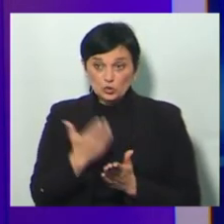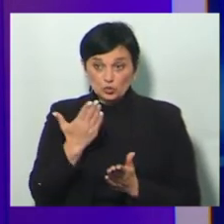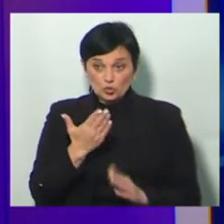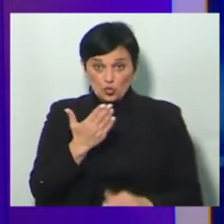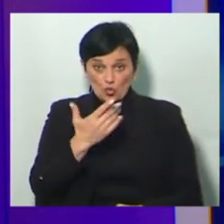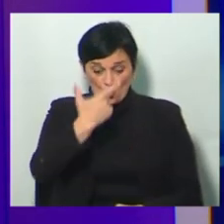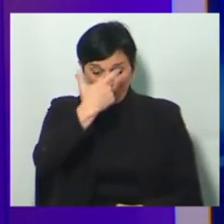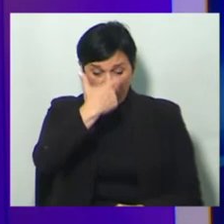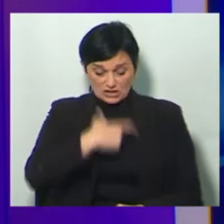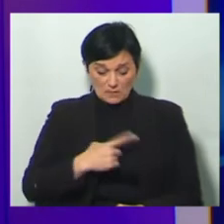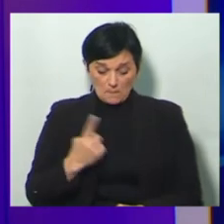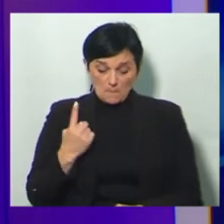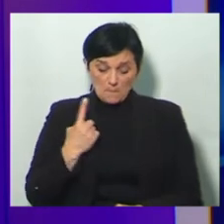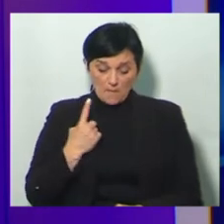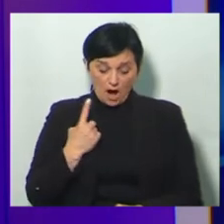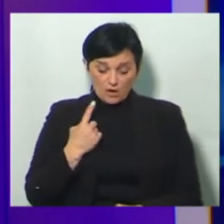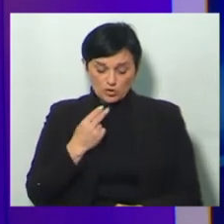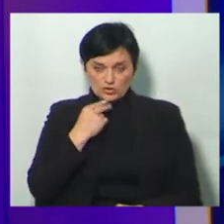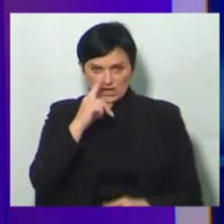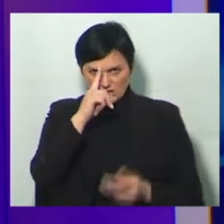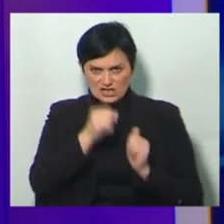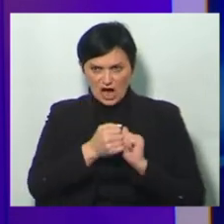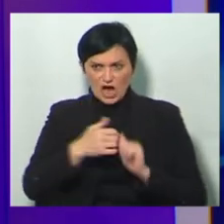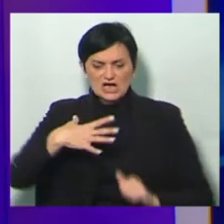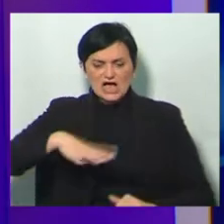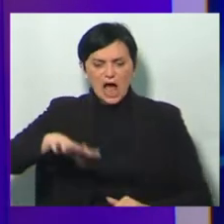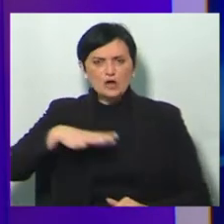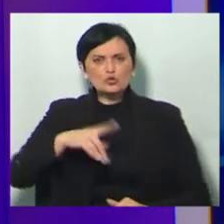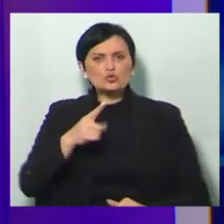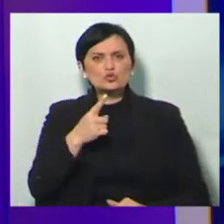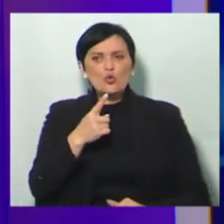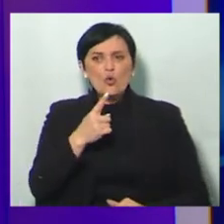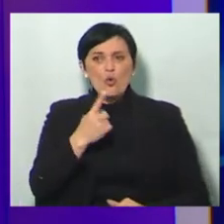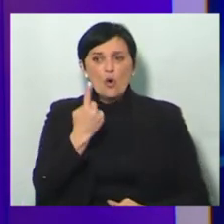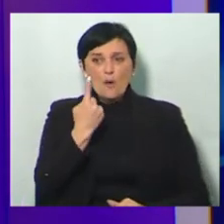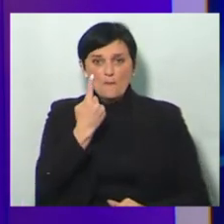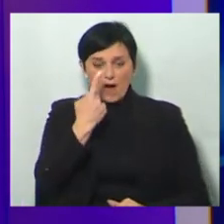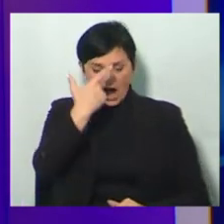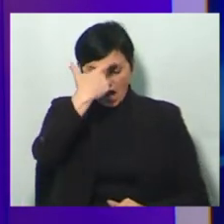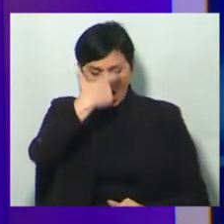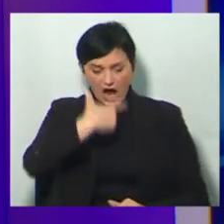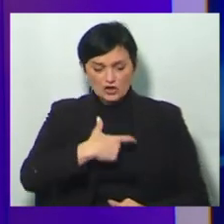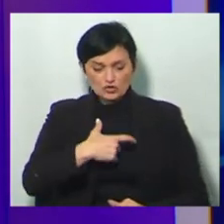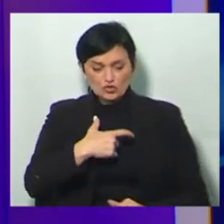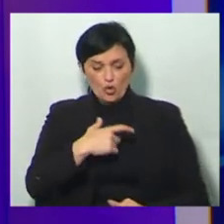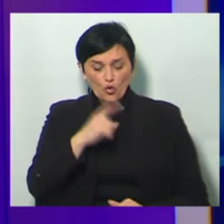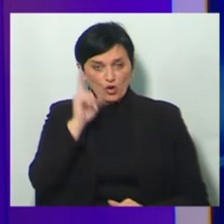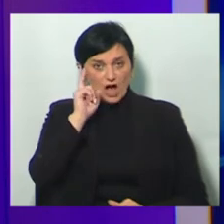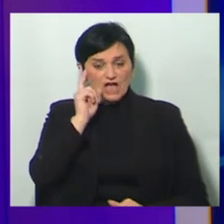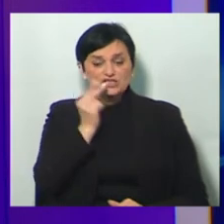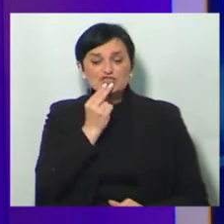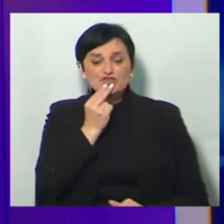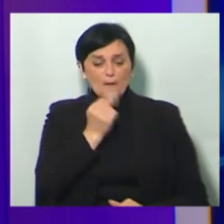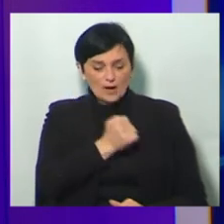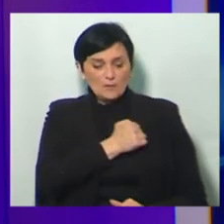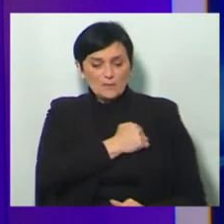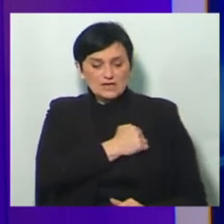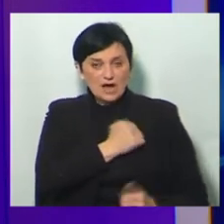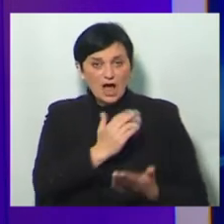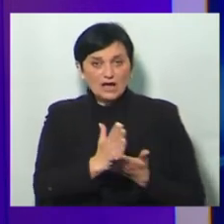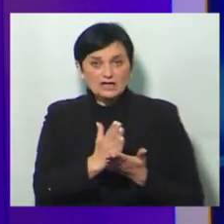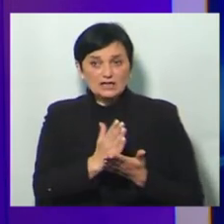ადამიანი მარტო იკვებება, თქვენ გახსოვთ ქართულად როგორ ამბობენ, მარტო კაცი ჭამაშიაც ბრალიაო. Ანუ